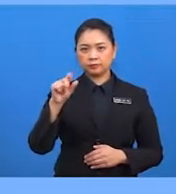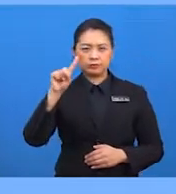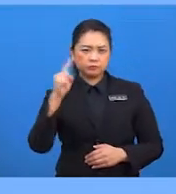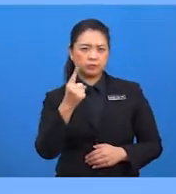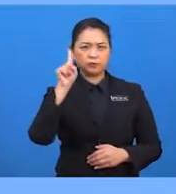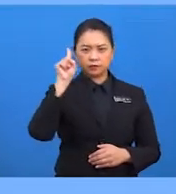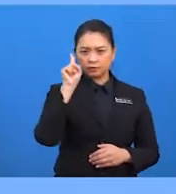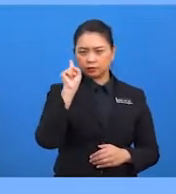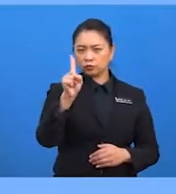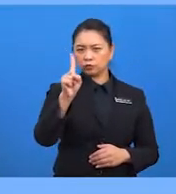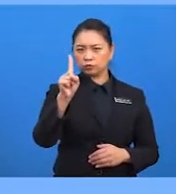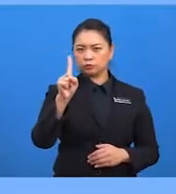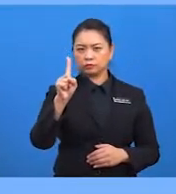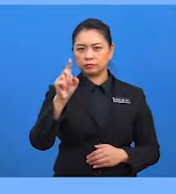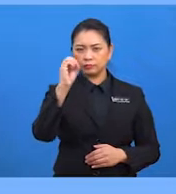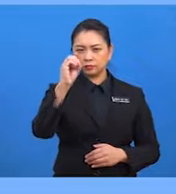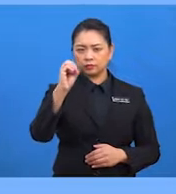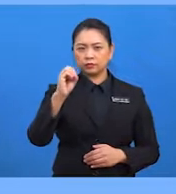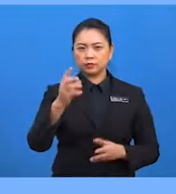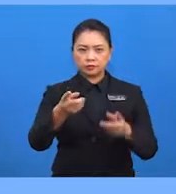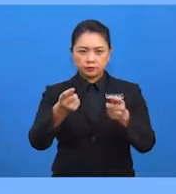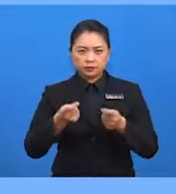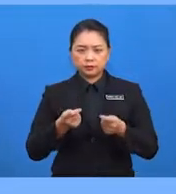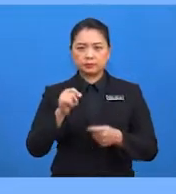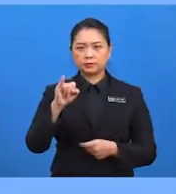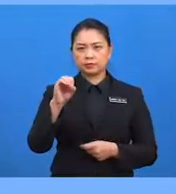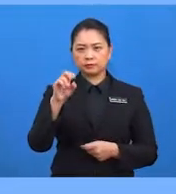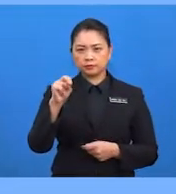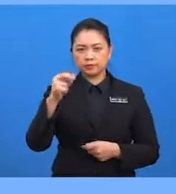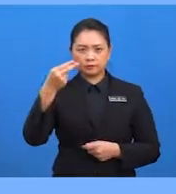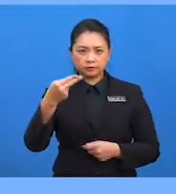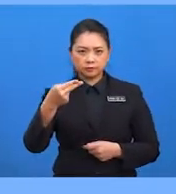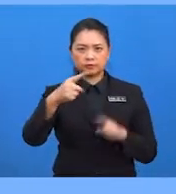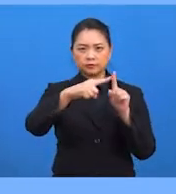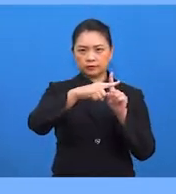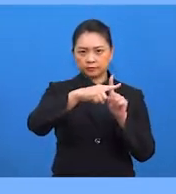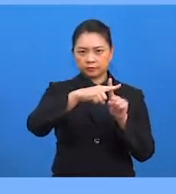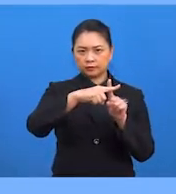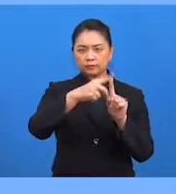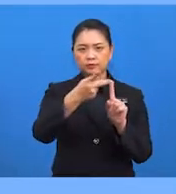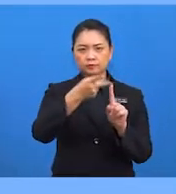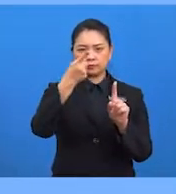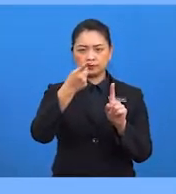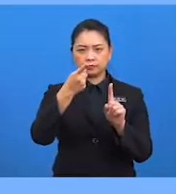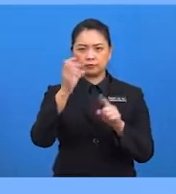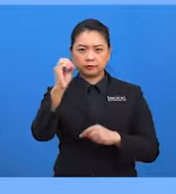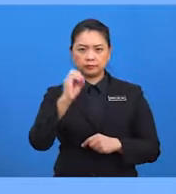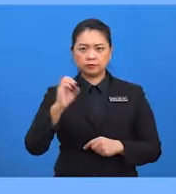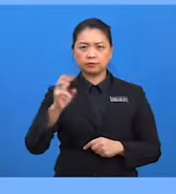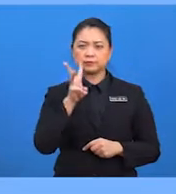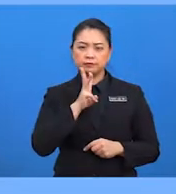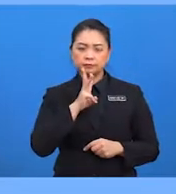hanya 1 molekul amonia menerima ion hidrogen H positif